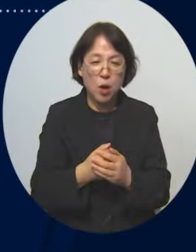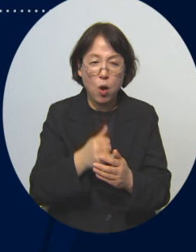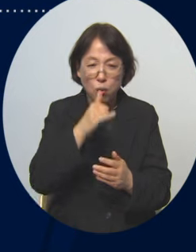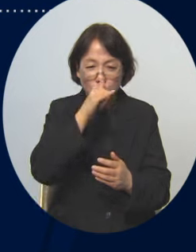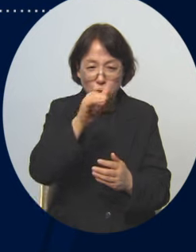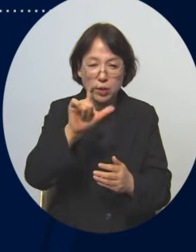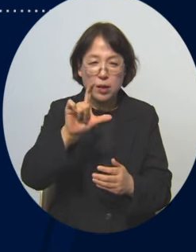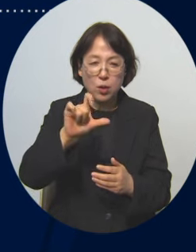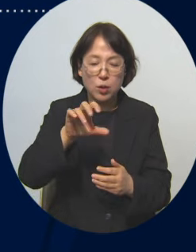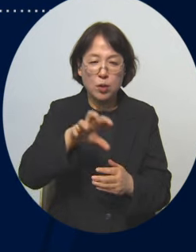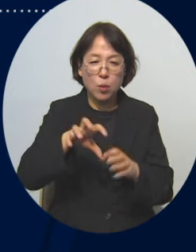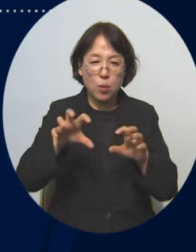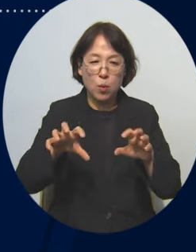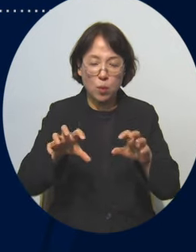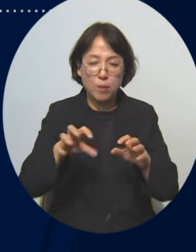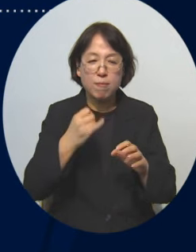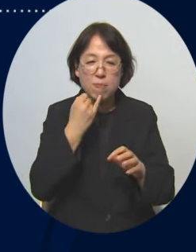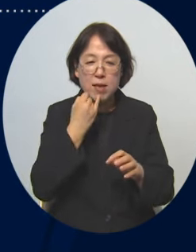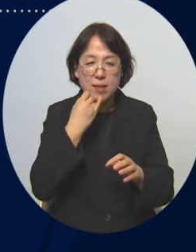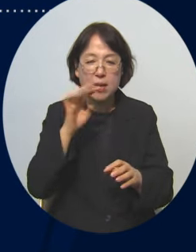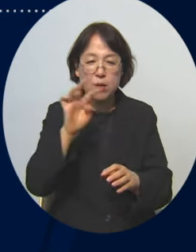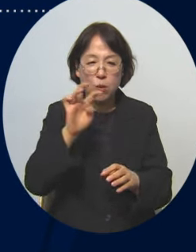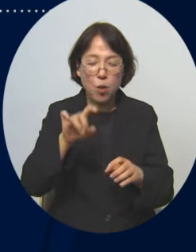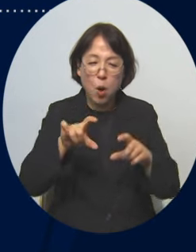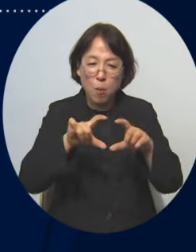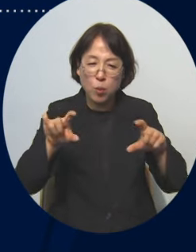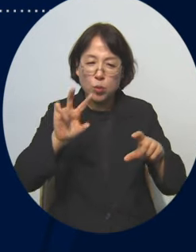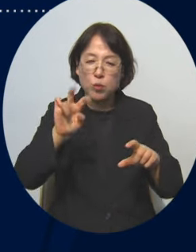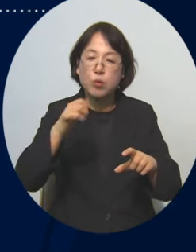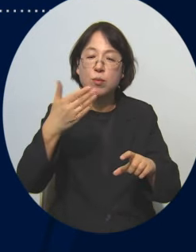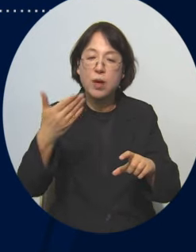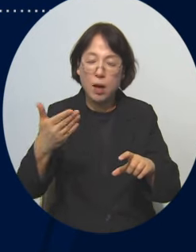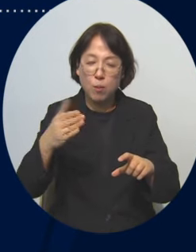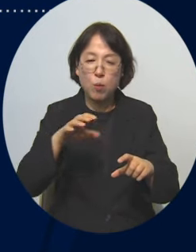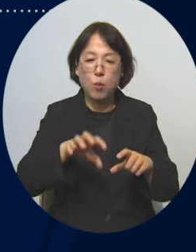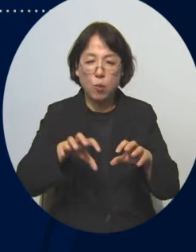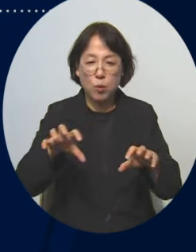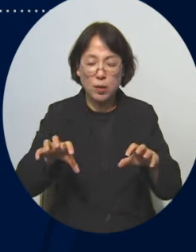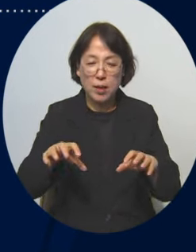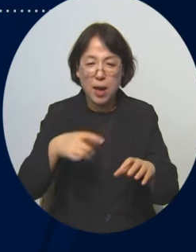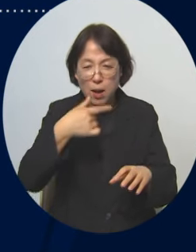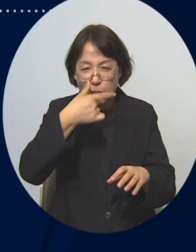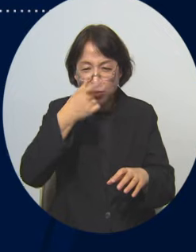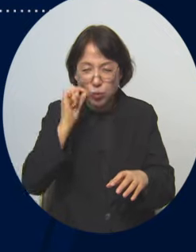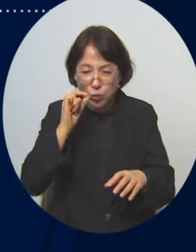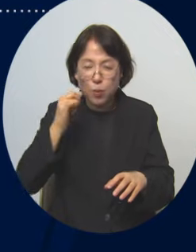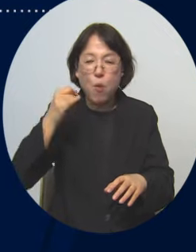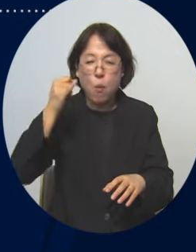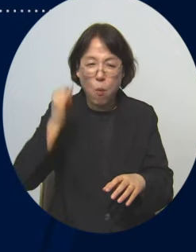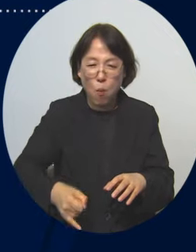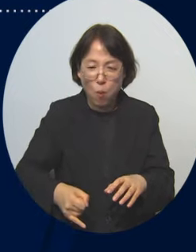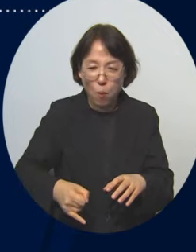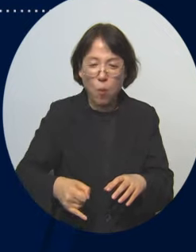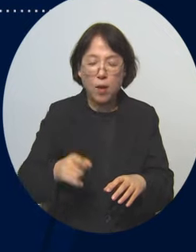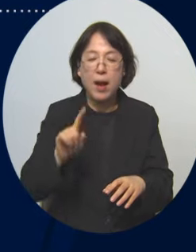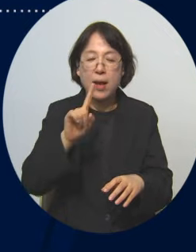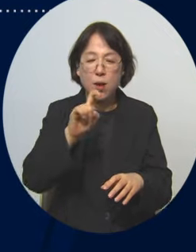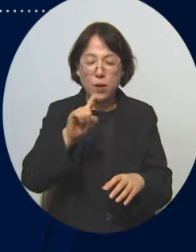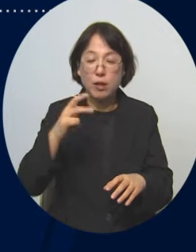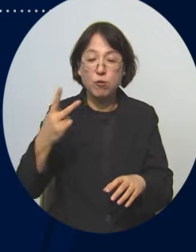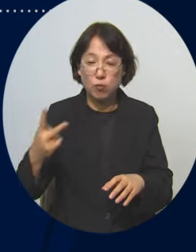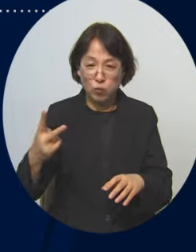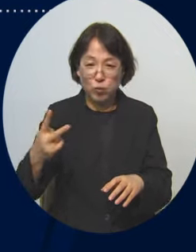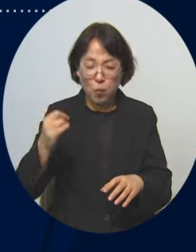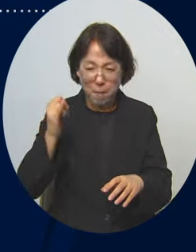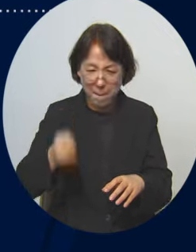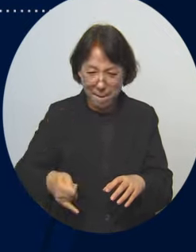15곳, 양호는 30곳, 보통은 29곳이었습니다. 미흡과 아주 미흡을 받은 기관은 각각 11곳과 두